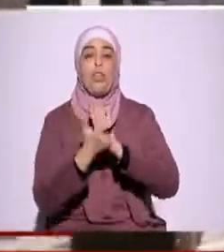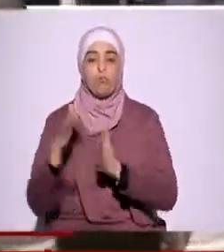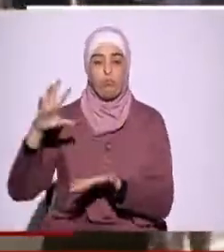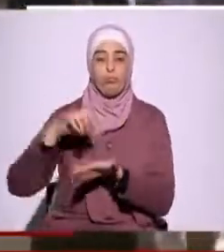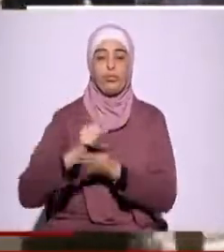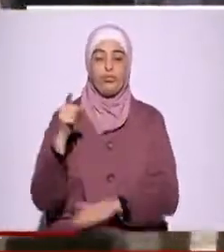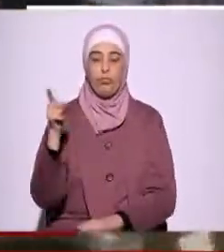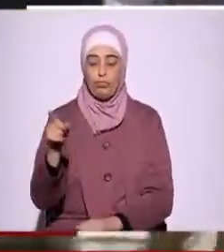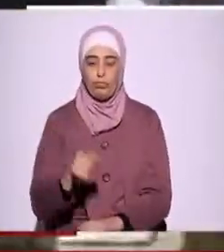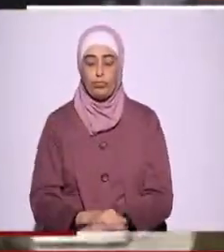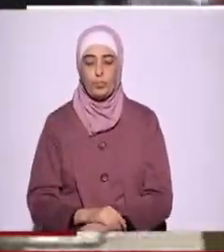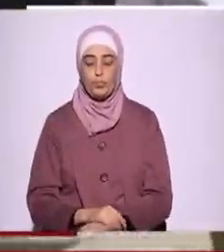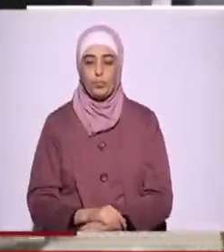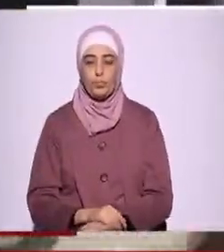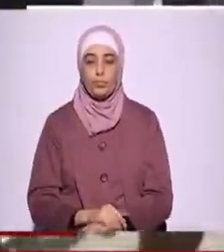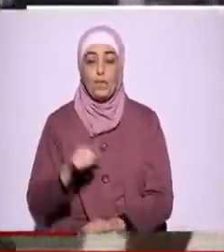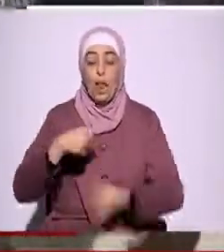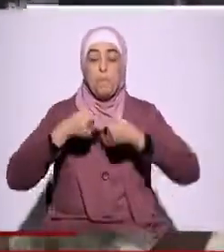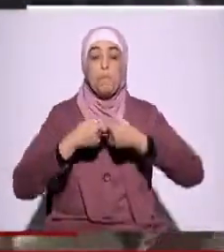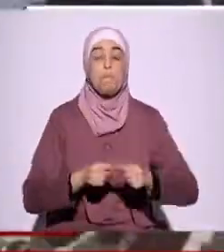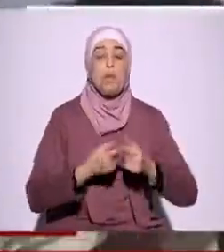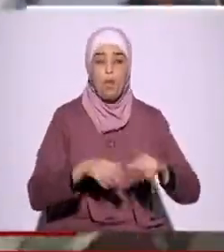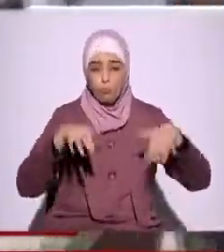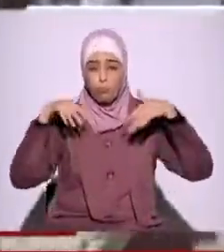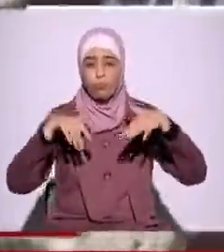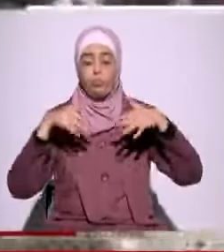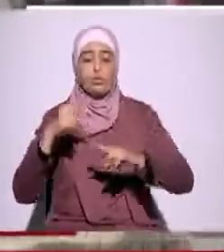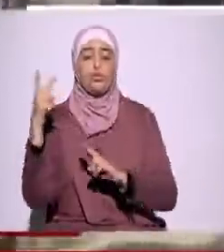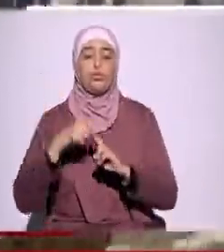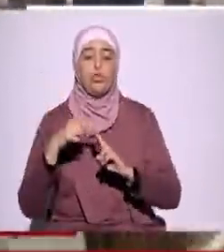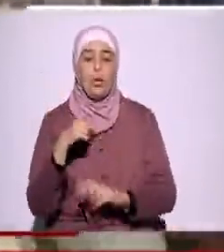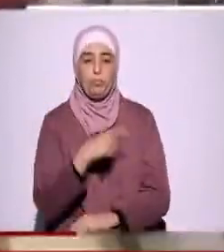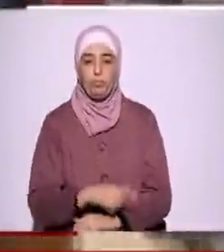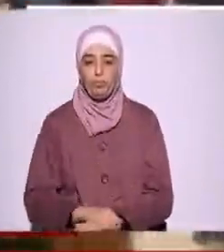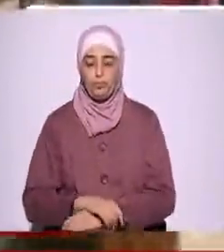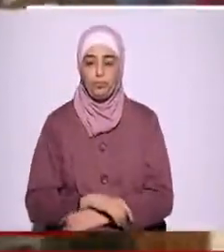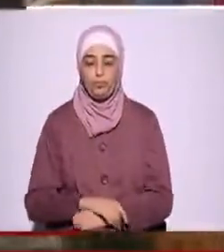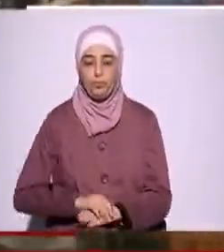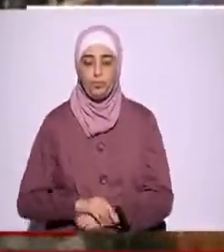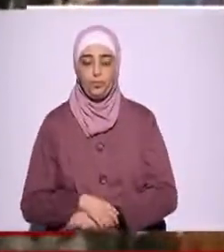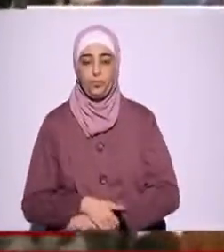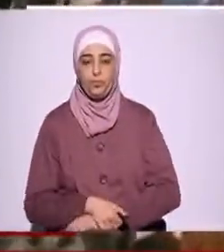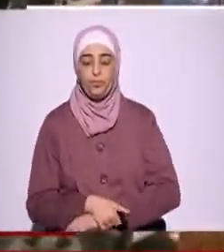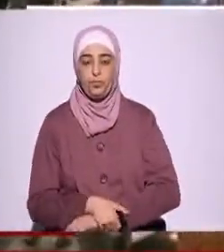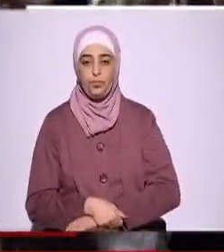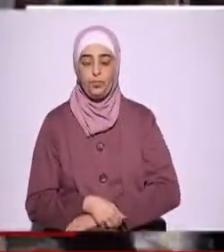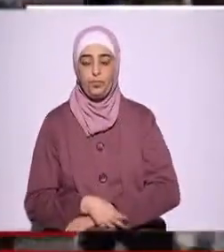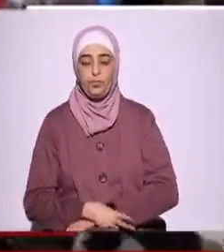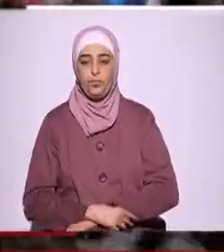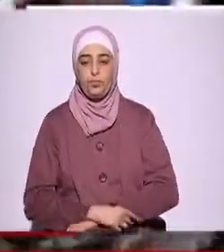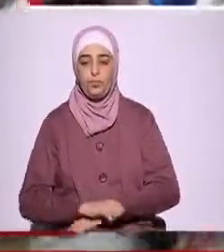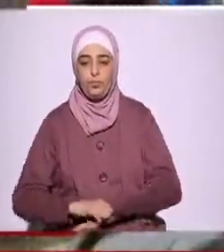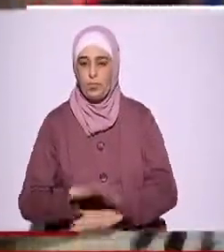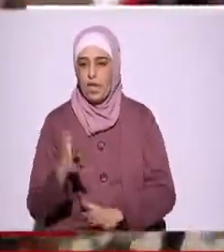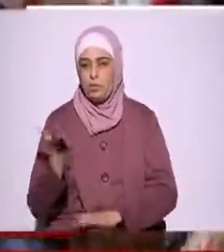وهذه المليونيات يعني الآن يتم الدعوة لها قبل شهر من